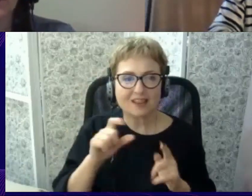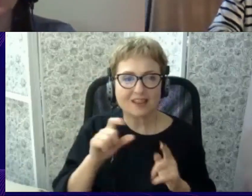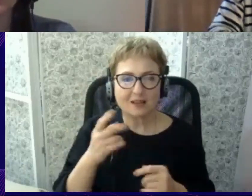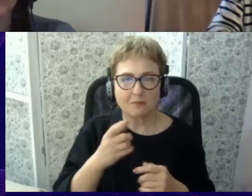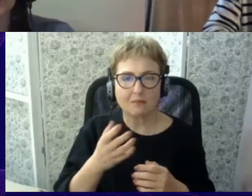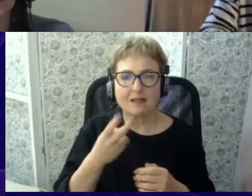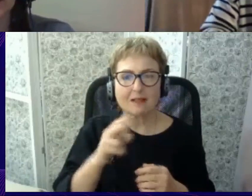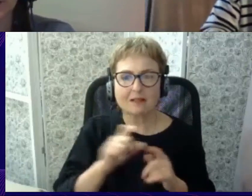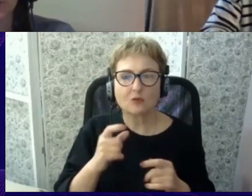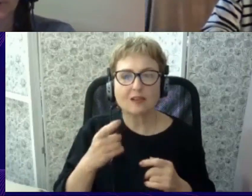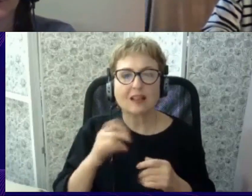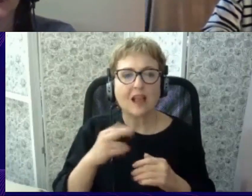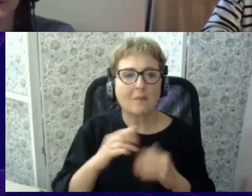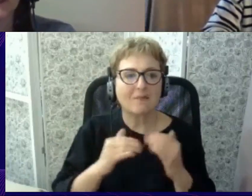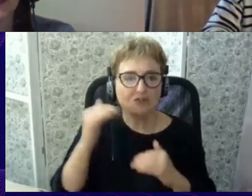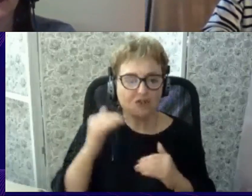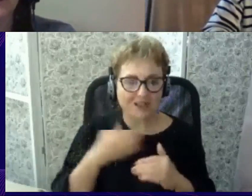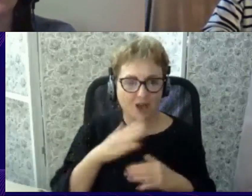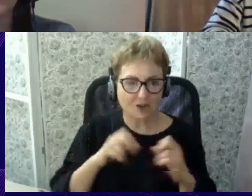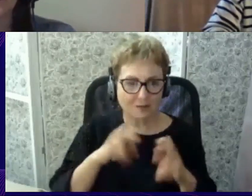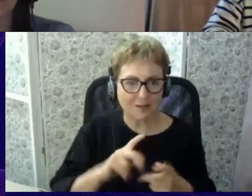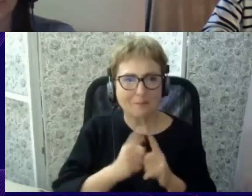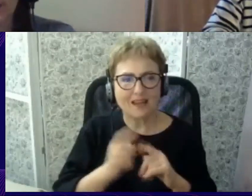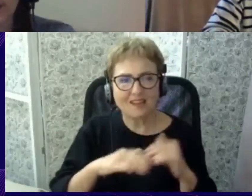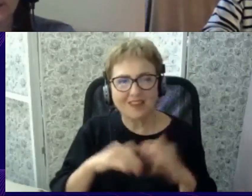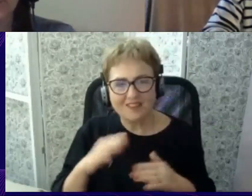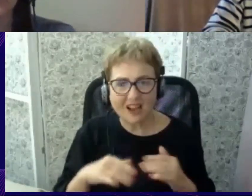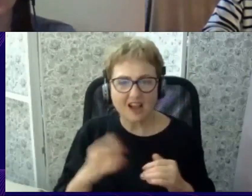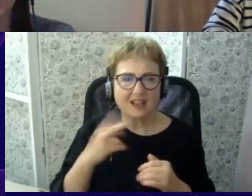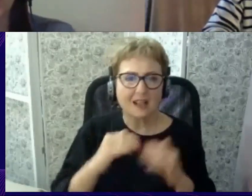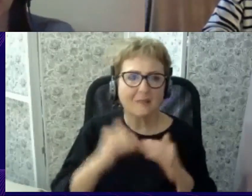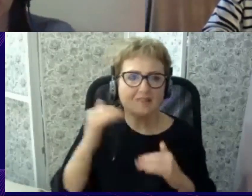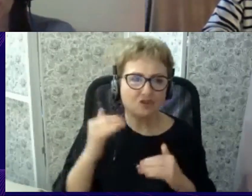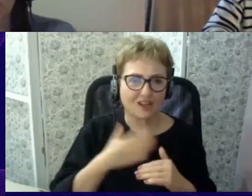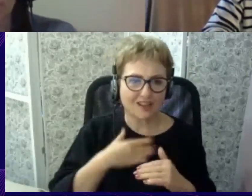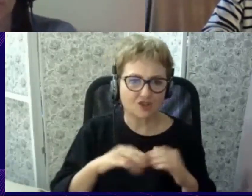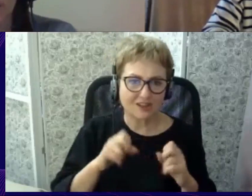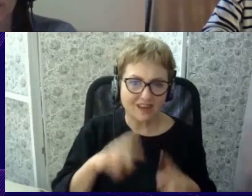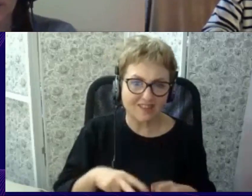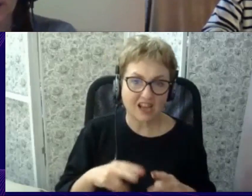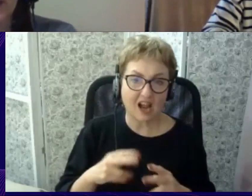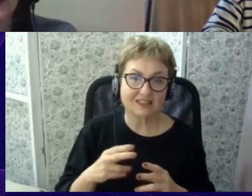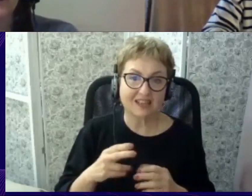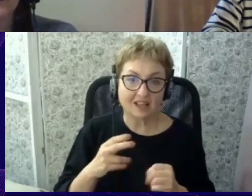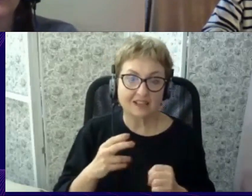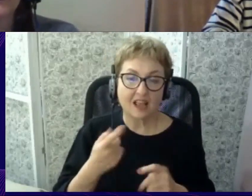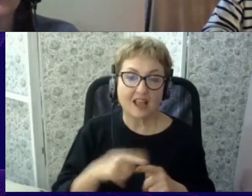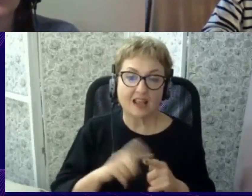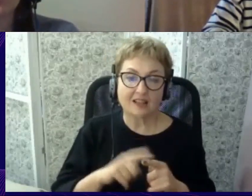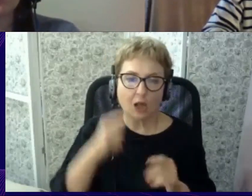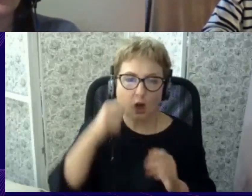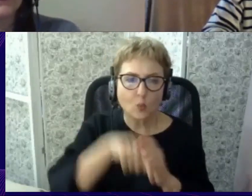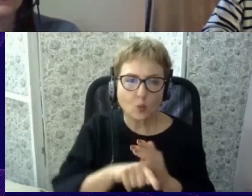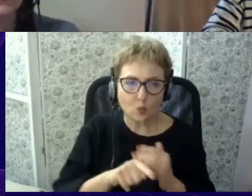для повышения наших компетенций, для переквалификации, для повышения, да, нашей квалификации.